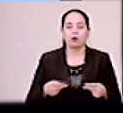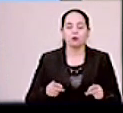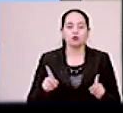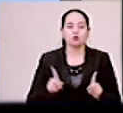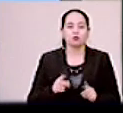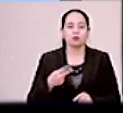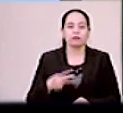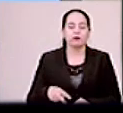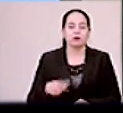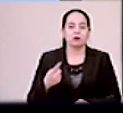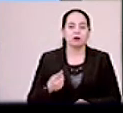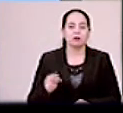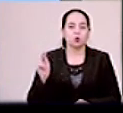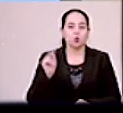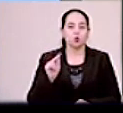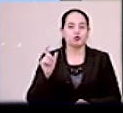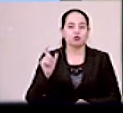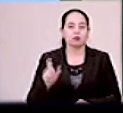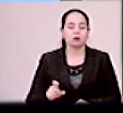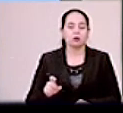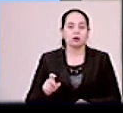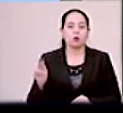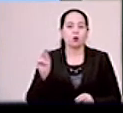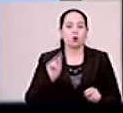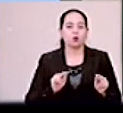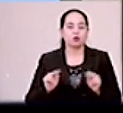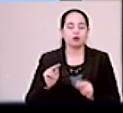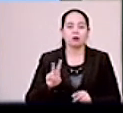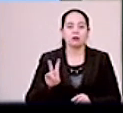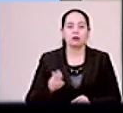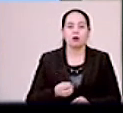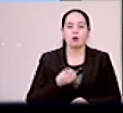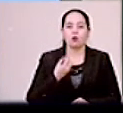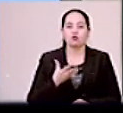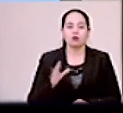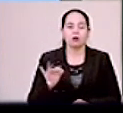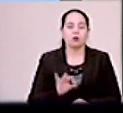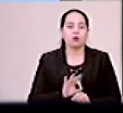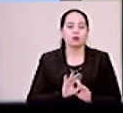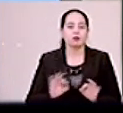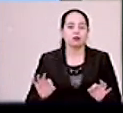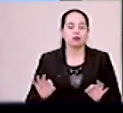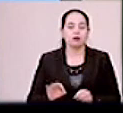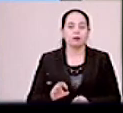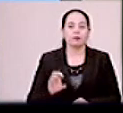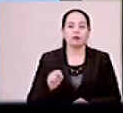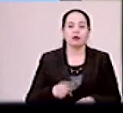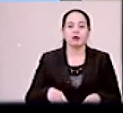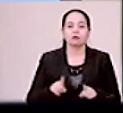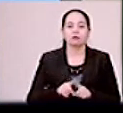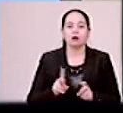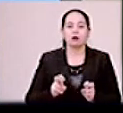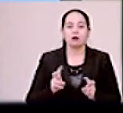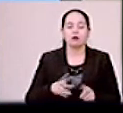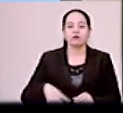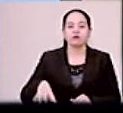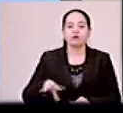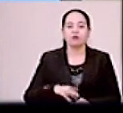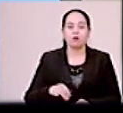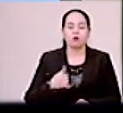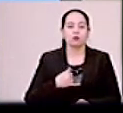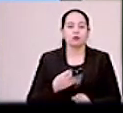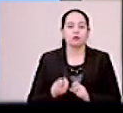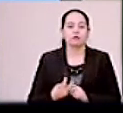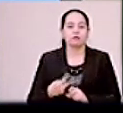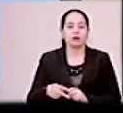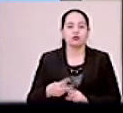что 21 ученик учится на хорошо и отлично. А так как всего у нас